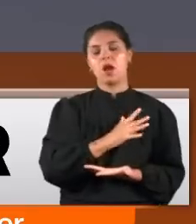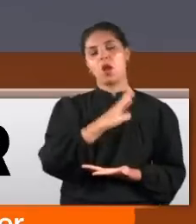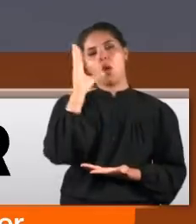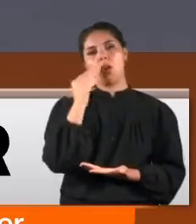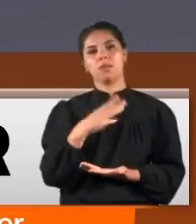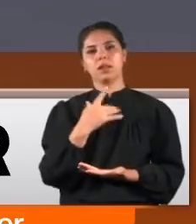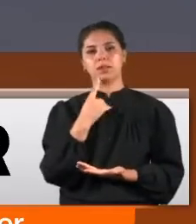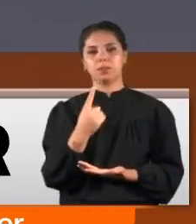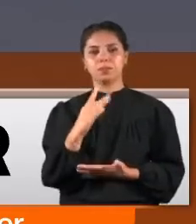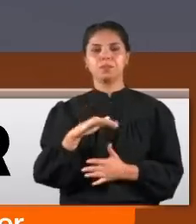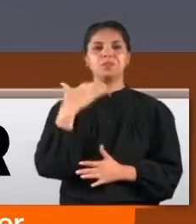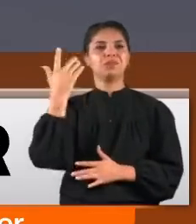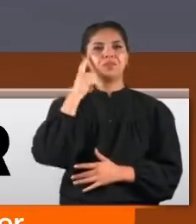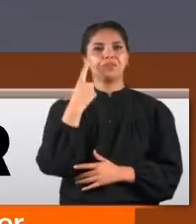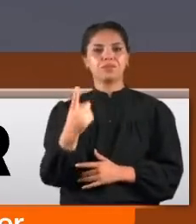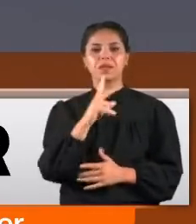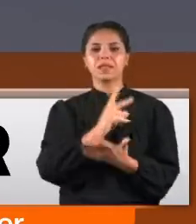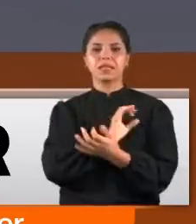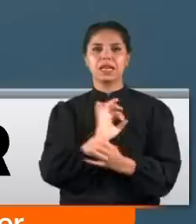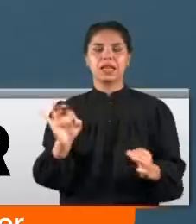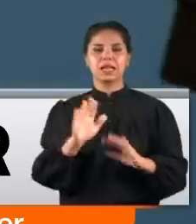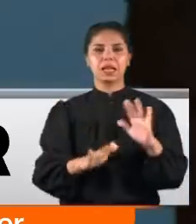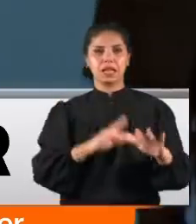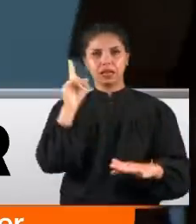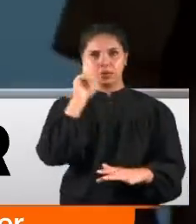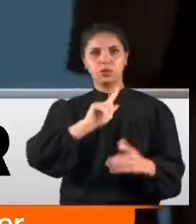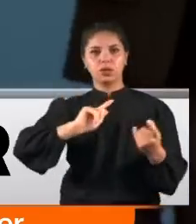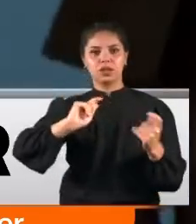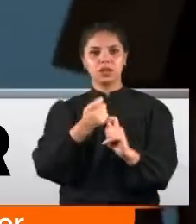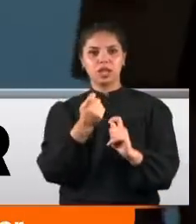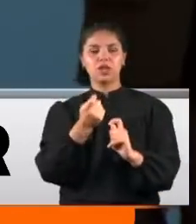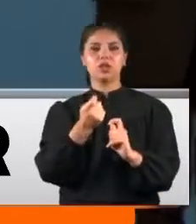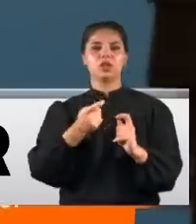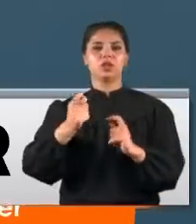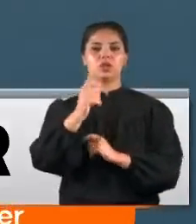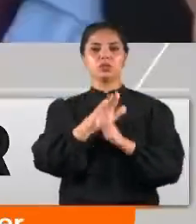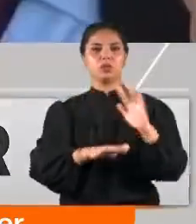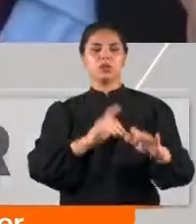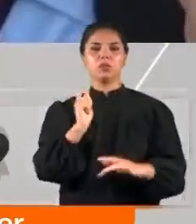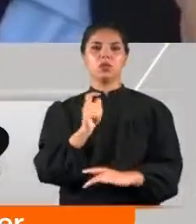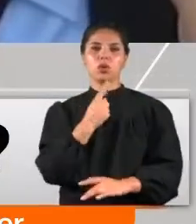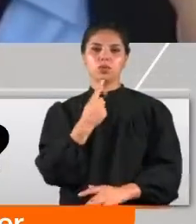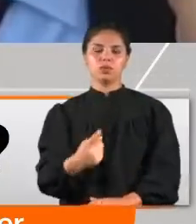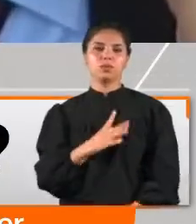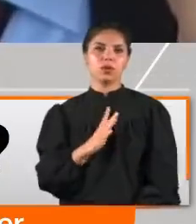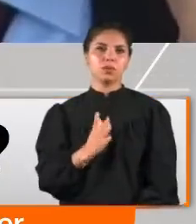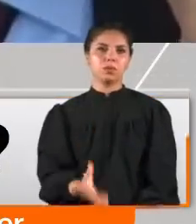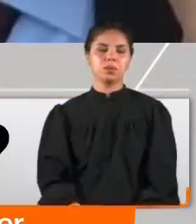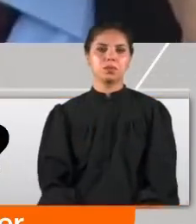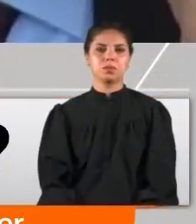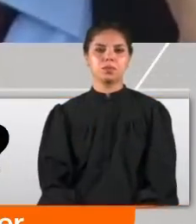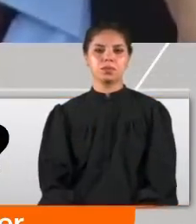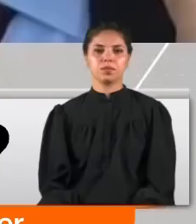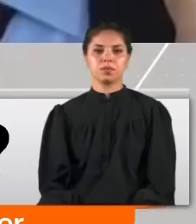diye konuştu. Bir başka iddia ise kararsız adımlar yüzünden değişim hareketinin etkisini yitirmeye başladı. Genel başkanım cebinizi aradım